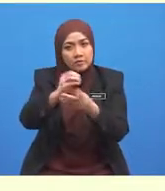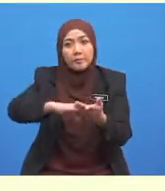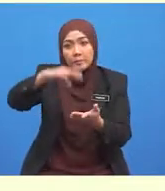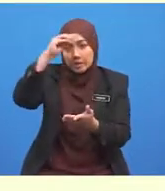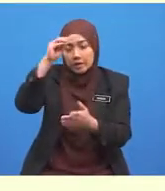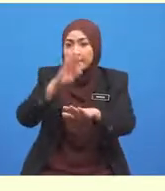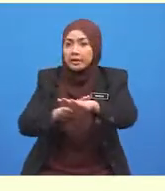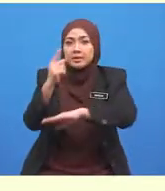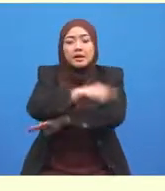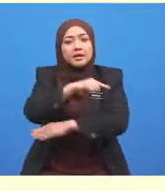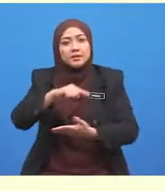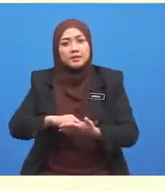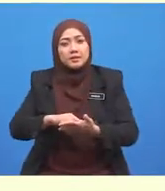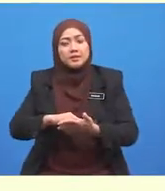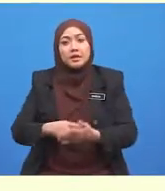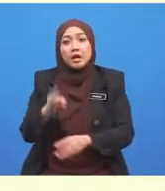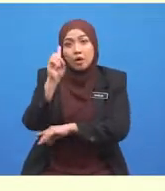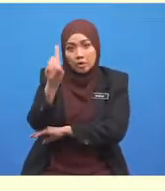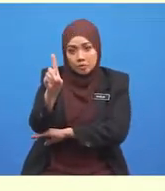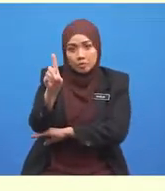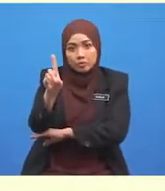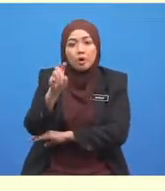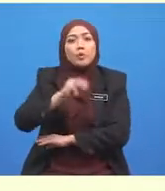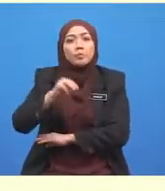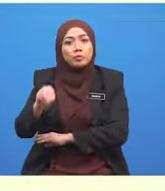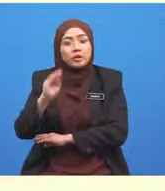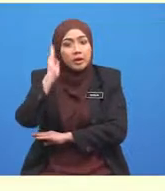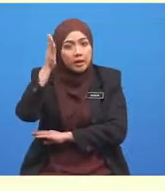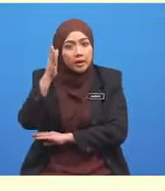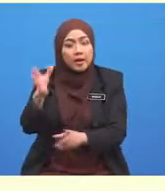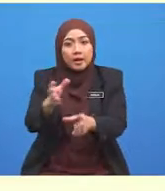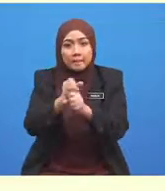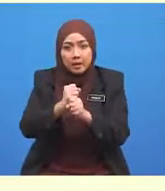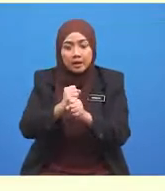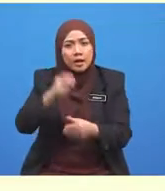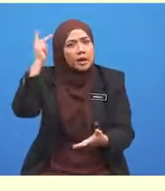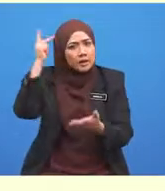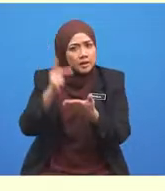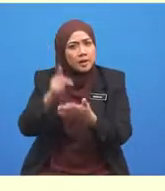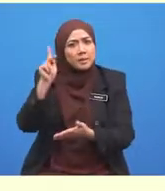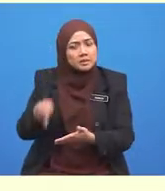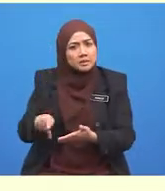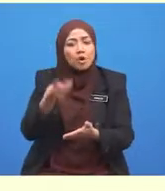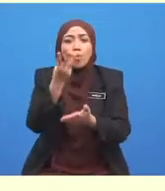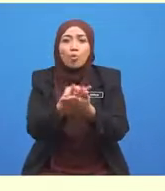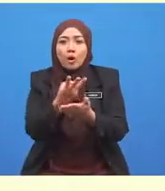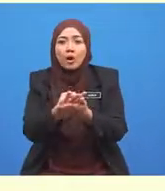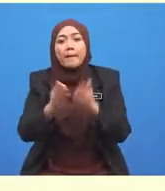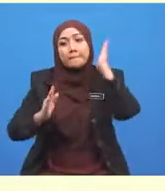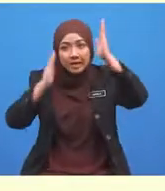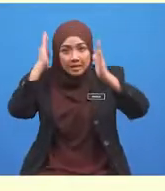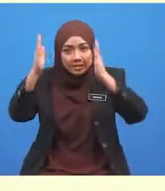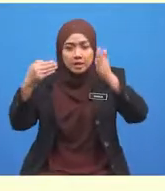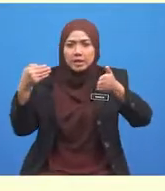ialah pertama, murid-murid akan dapat mengenal pasti wang Malaysia hingga